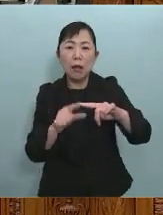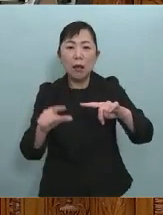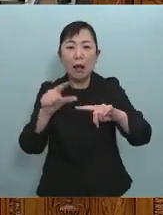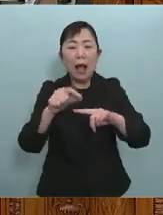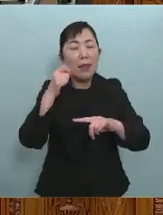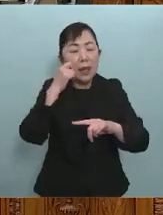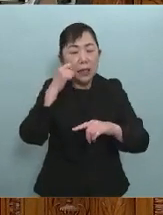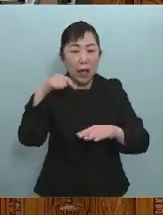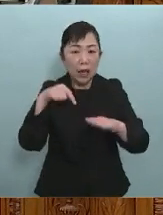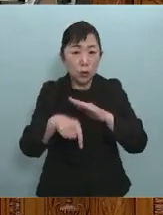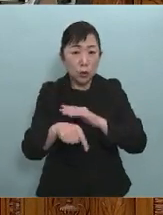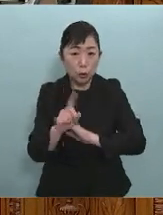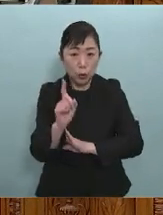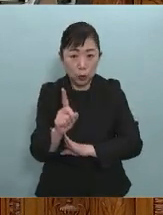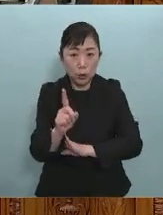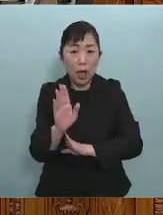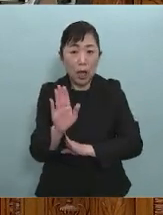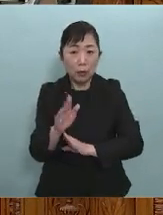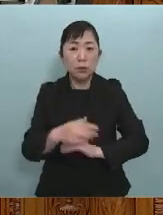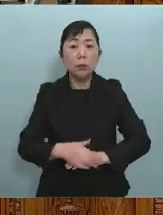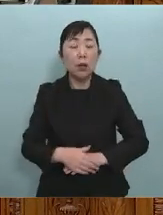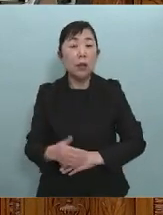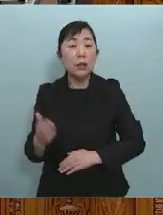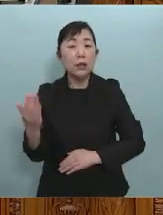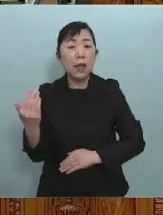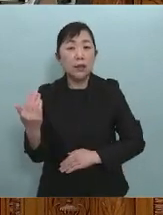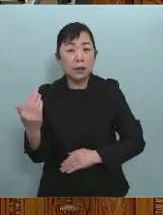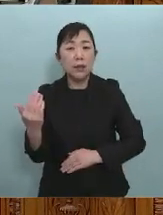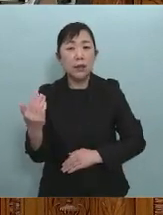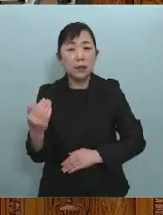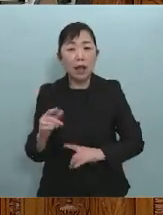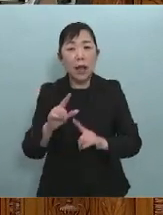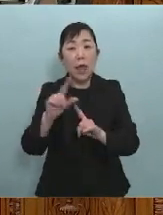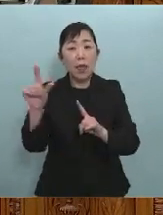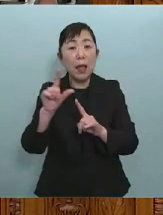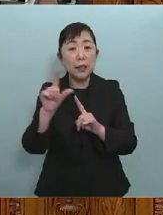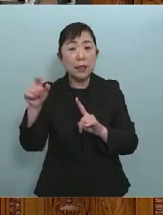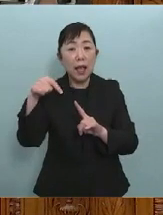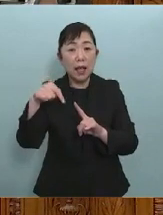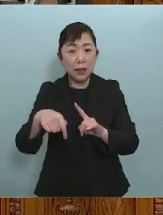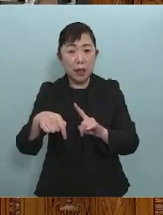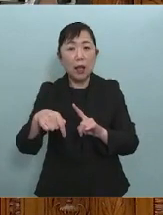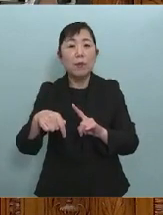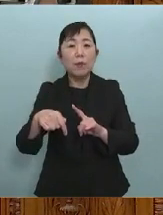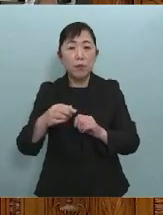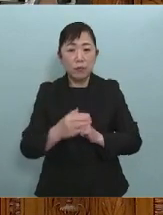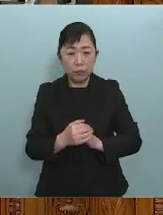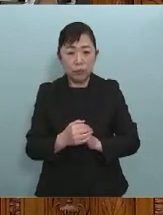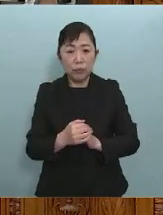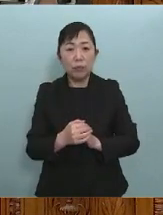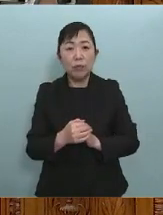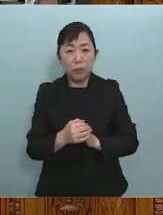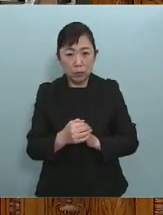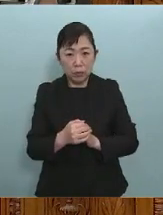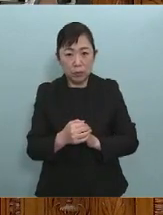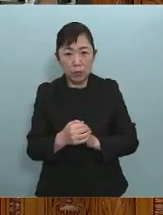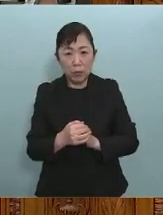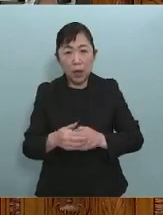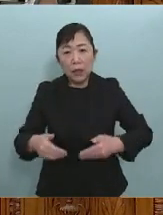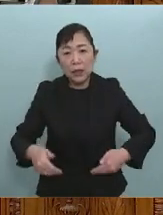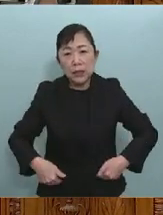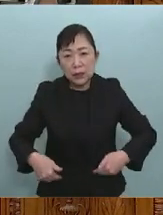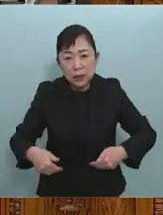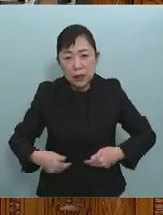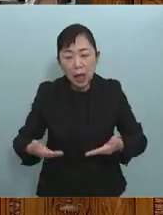が大きな要因です先日のNHKでも多下請け構造の産業で